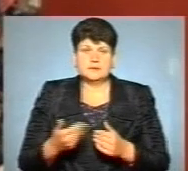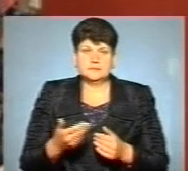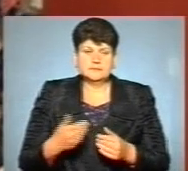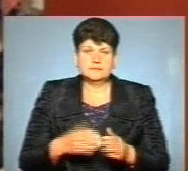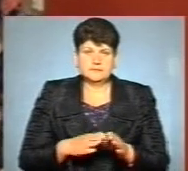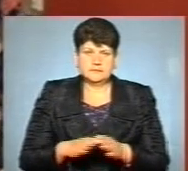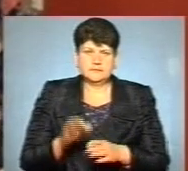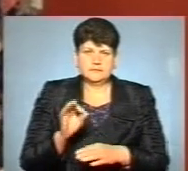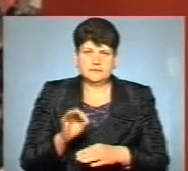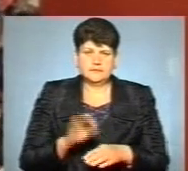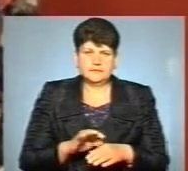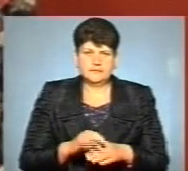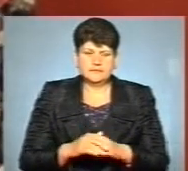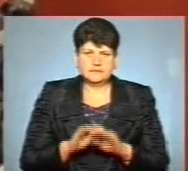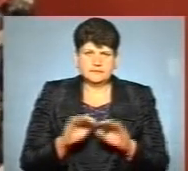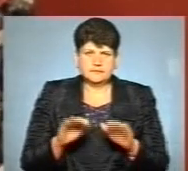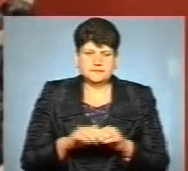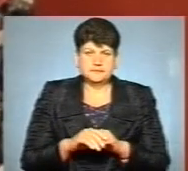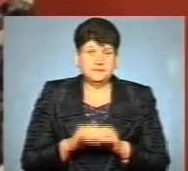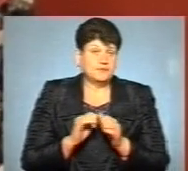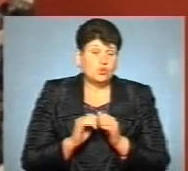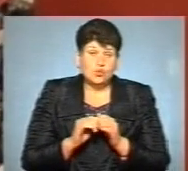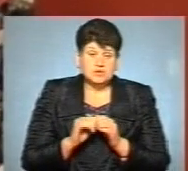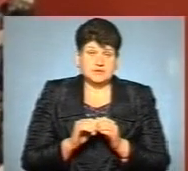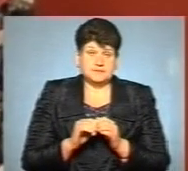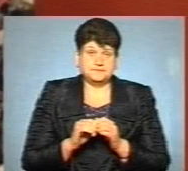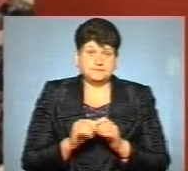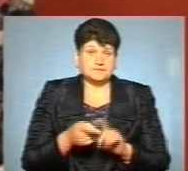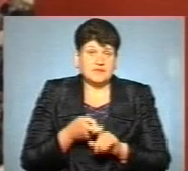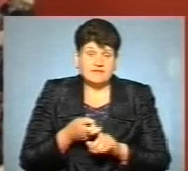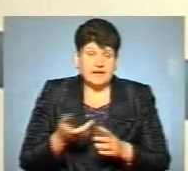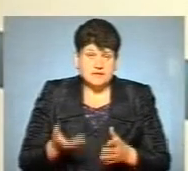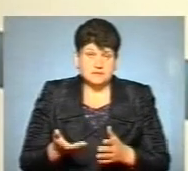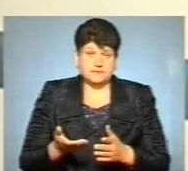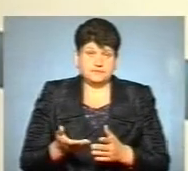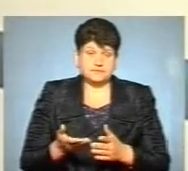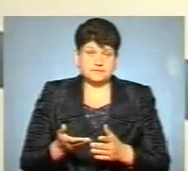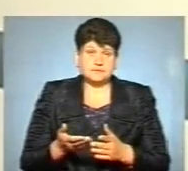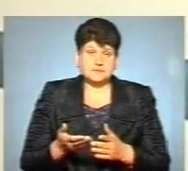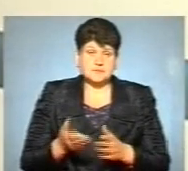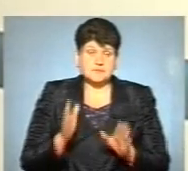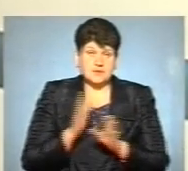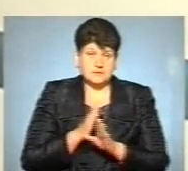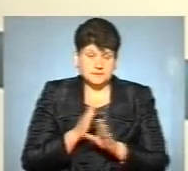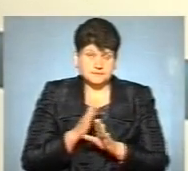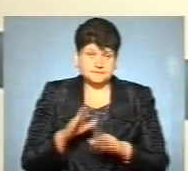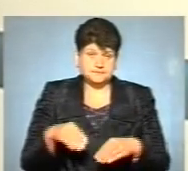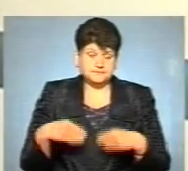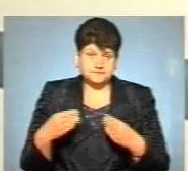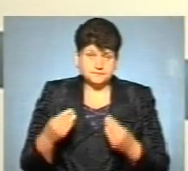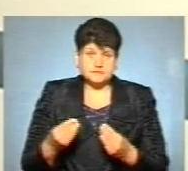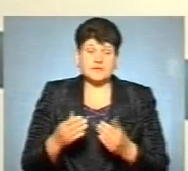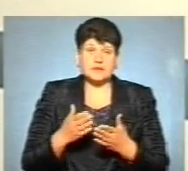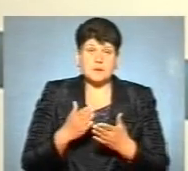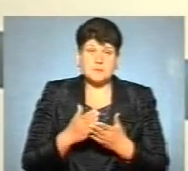нульові захворювання рівні? Ну, кожна вірусна інфекція, а респіраторна COVID-19 і респіраторної інфекції, вона